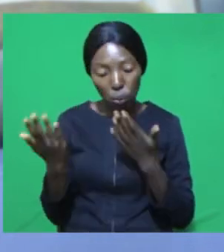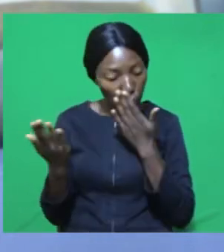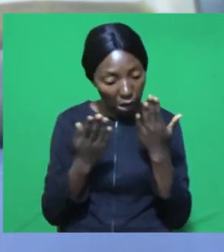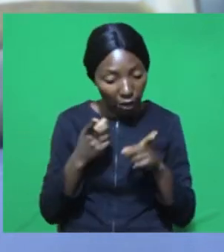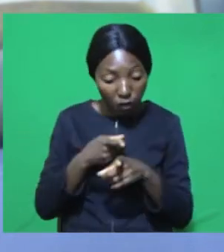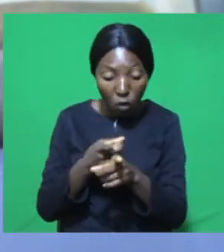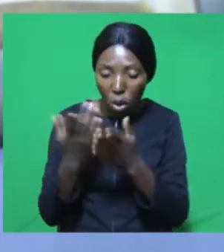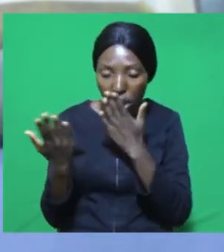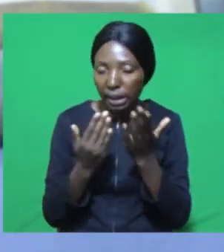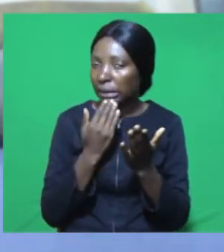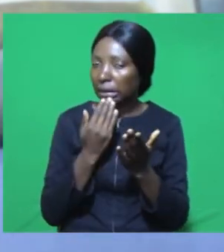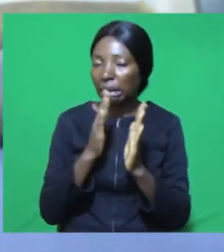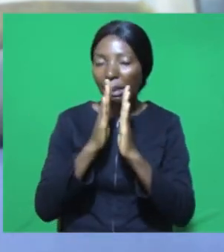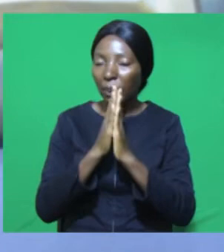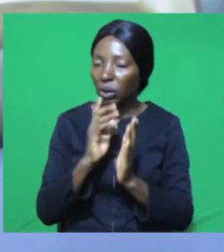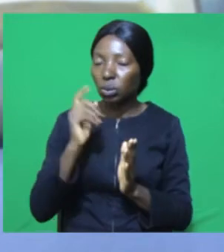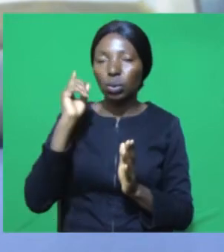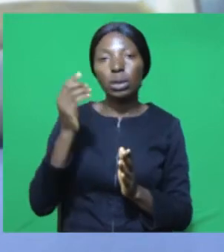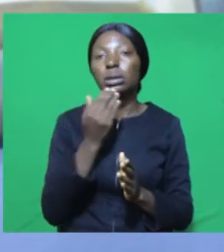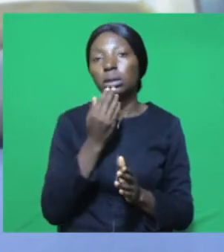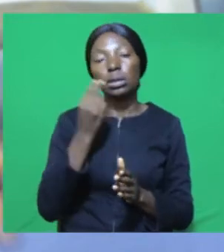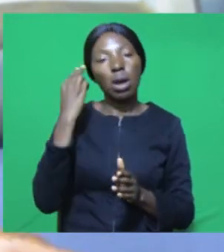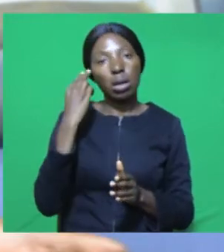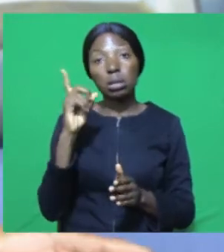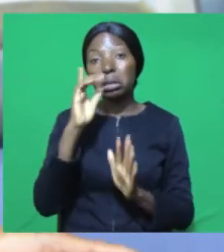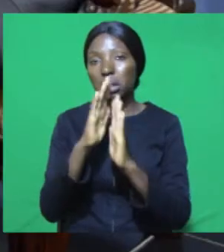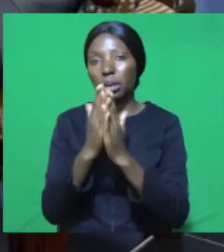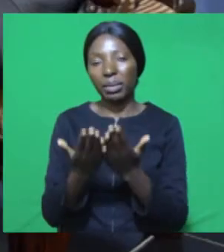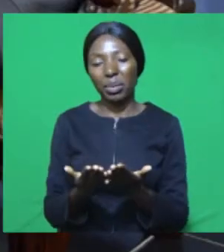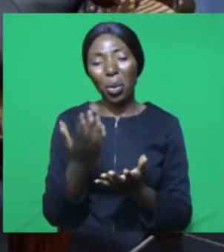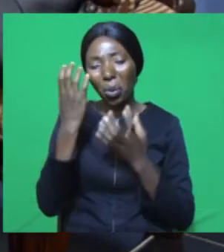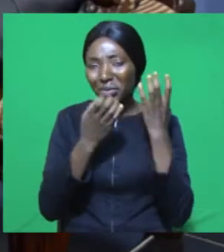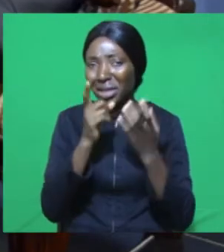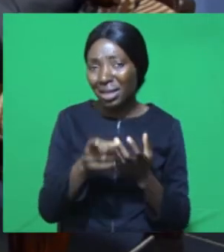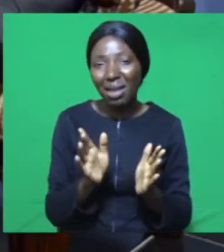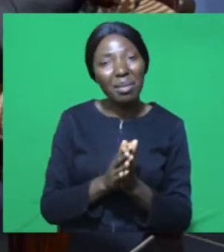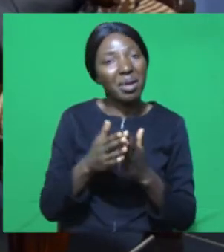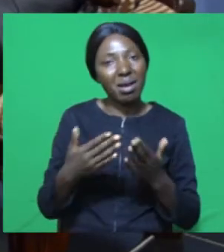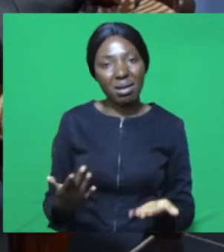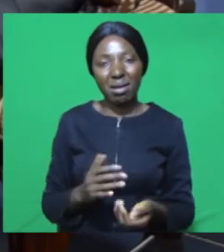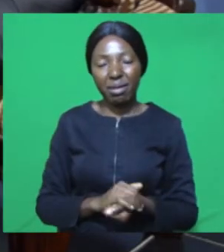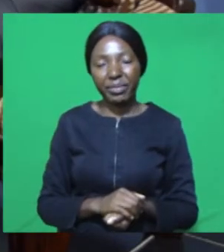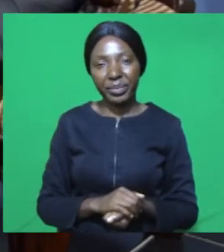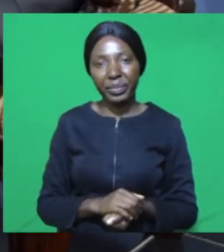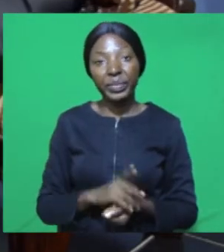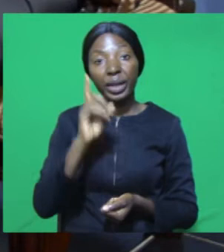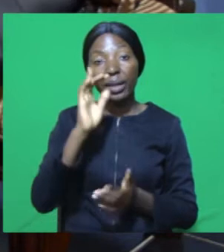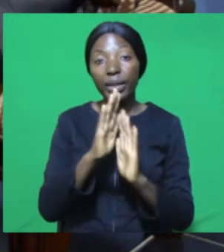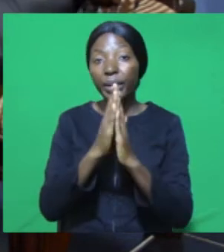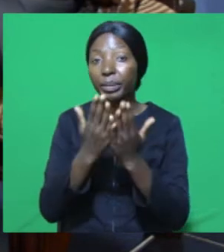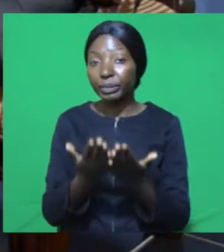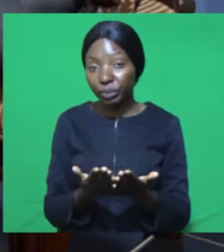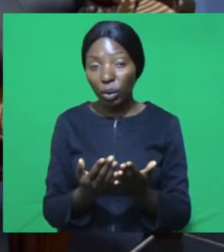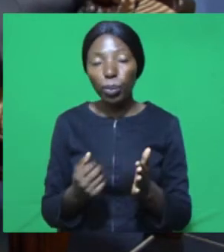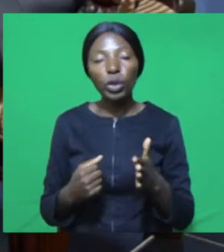ukanyatsoteera urongwa hwacho chaihwo chaihwo unoona zvinyatsobuda iwe rumboonawo pane konfizera aiwa ivi ndikutonyatsoa zveshuwati bhaibheri ka ri